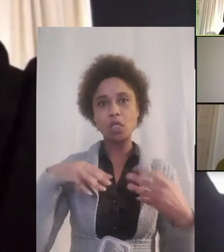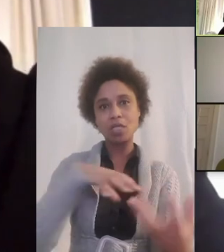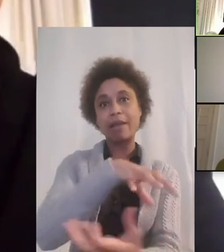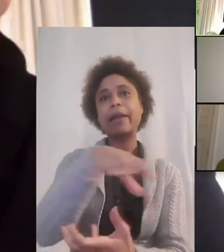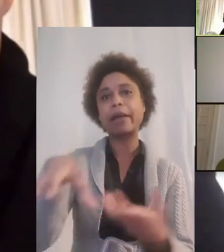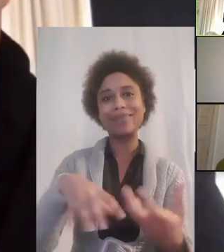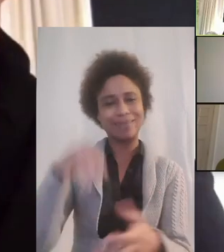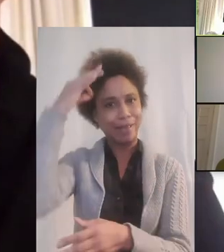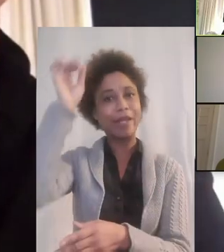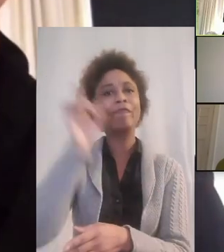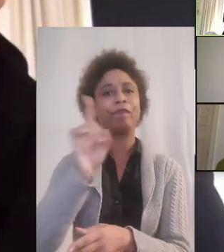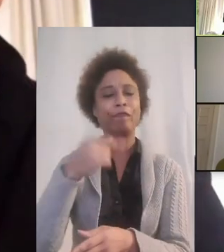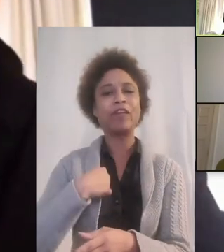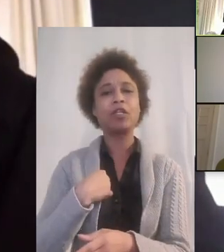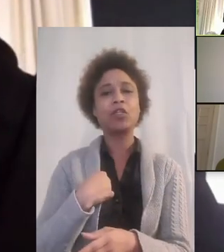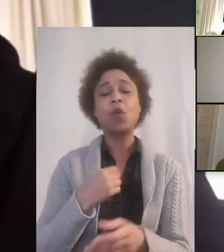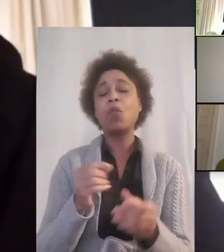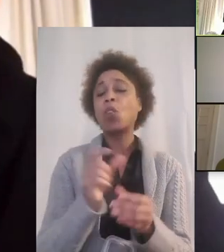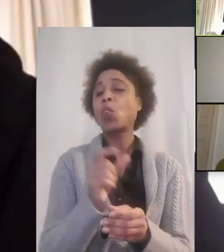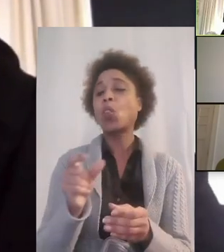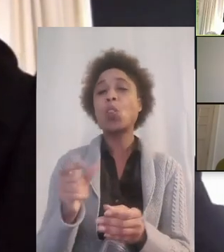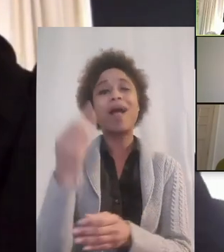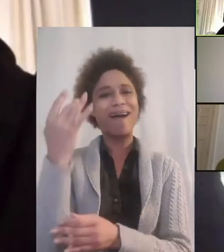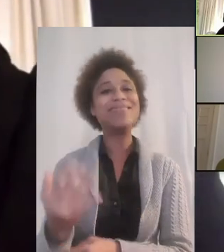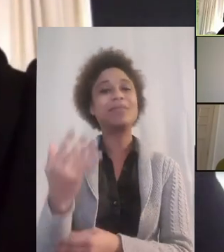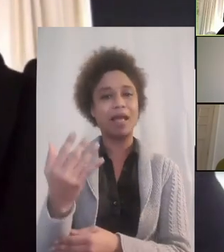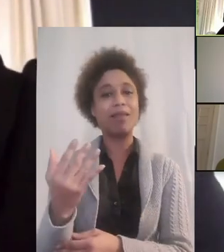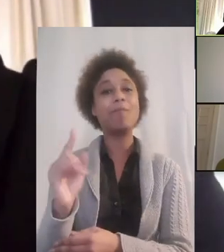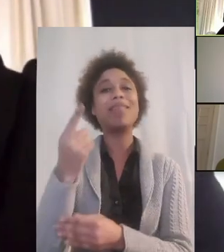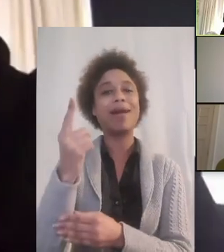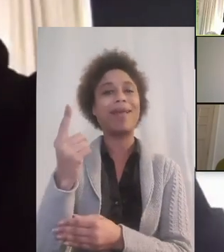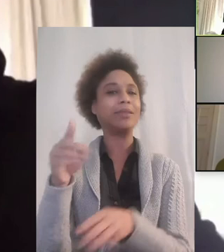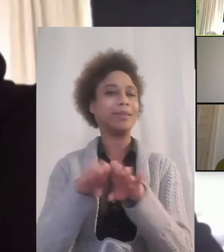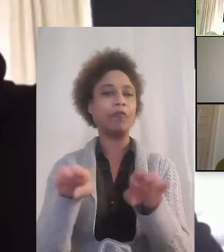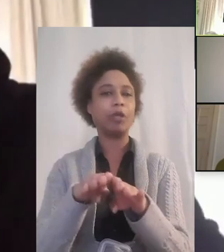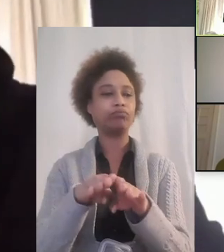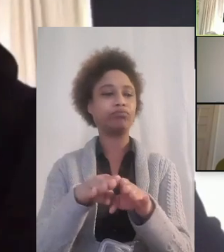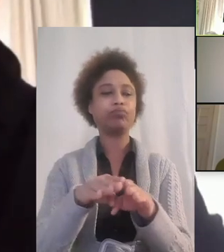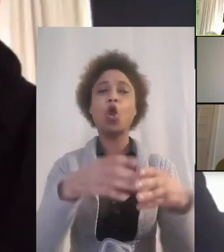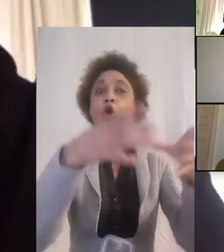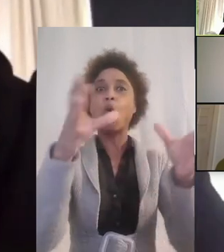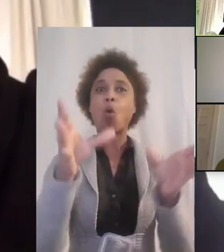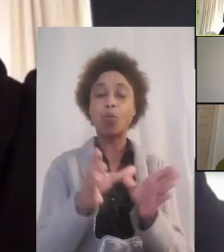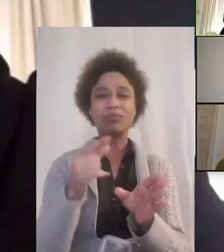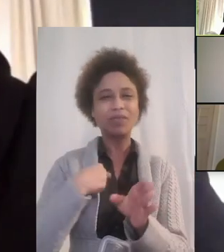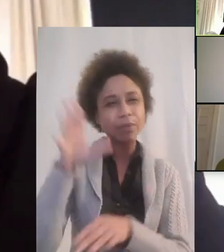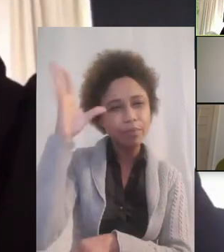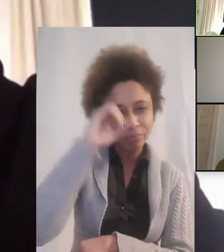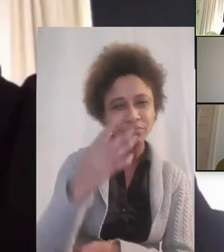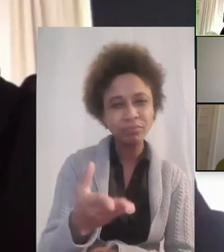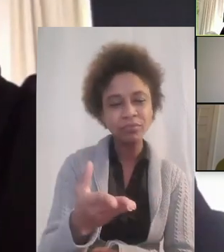ook wel geleerd heeft, is dat kleine aantallen net zo belangrijk zijn als een hele grote groep. En dat als je dat beseft,